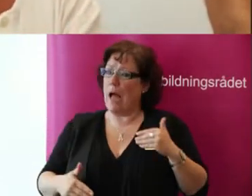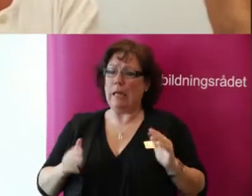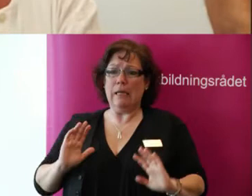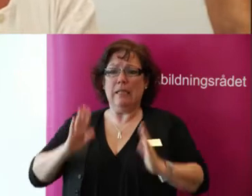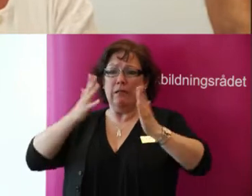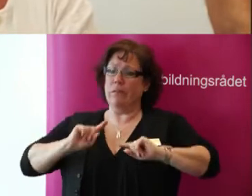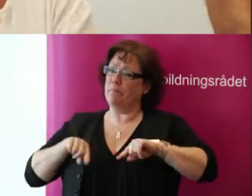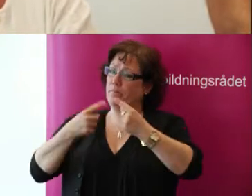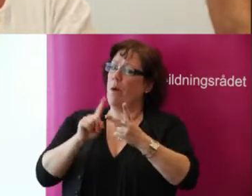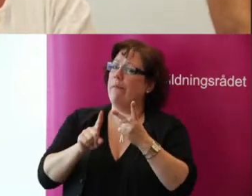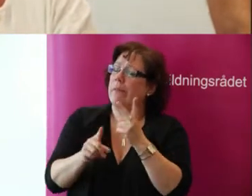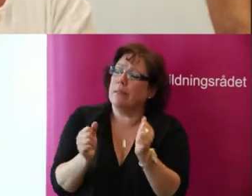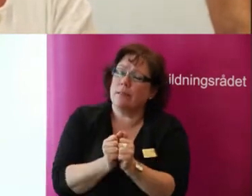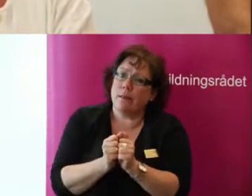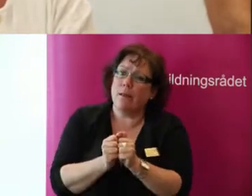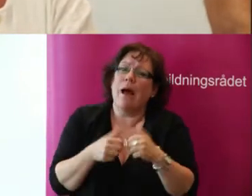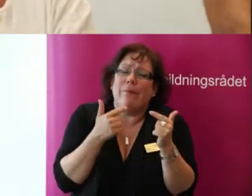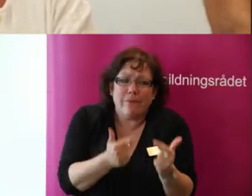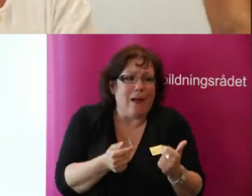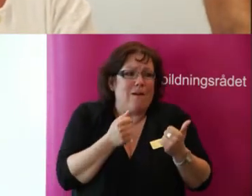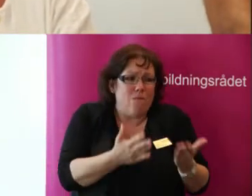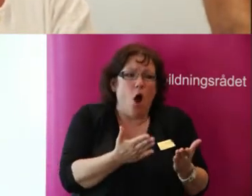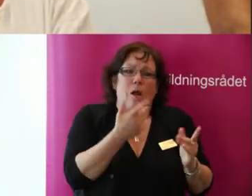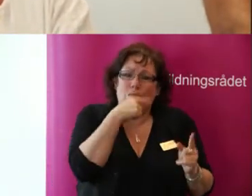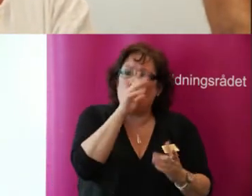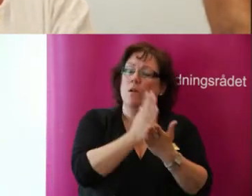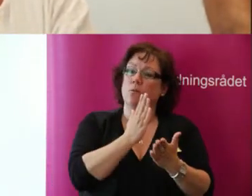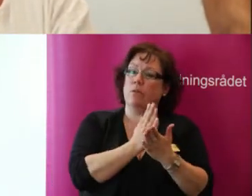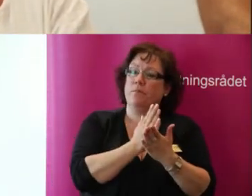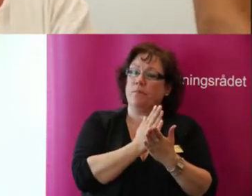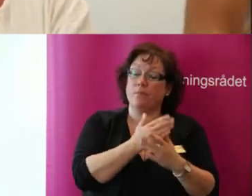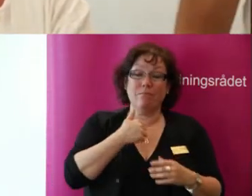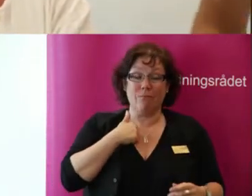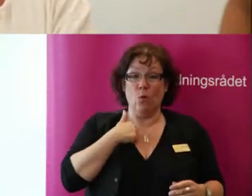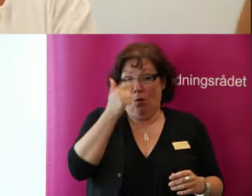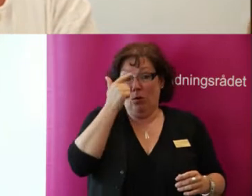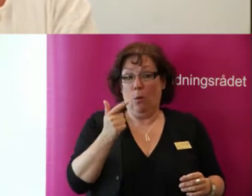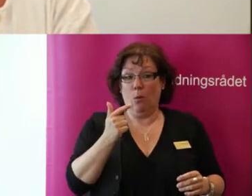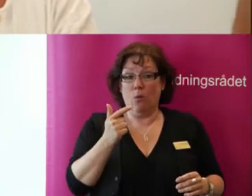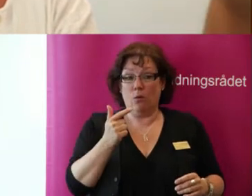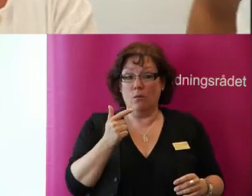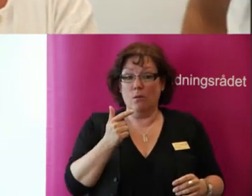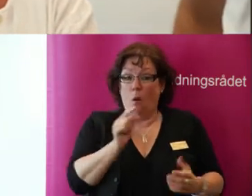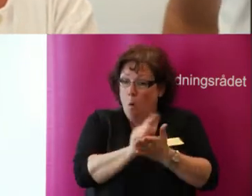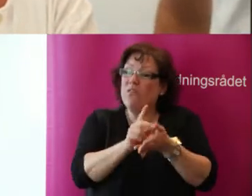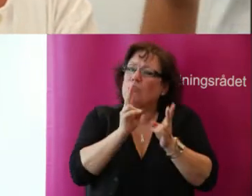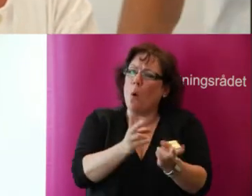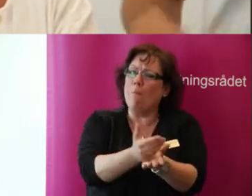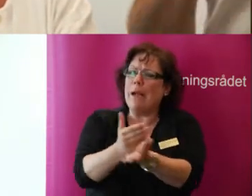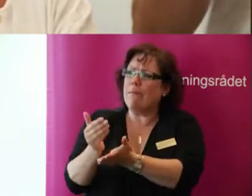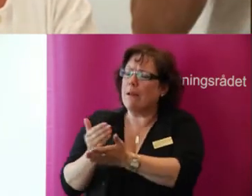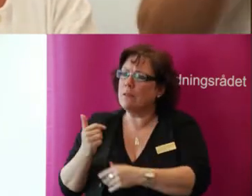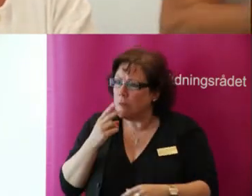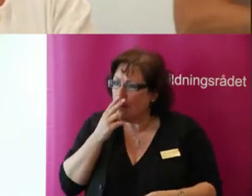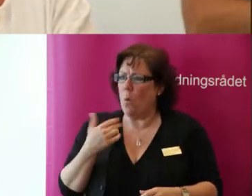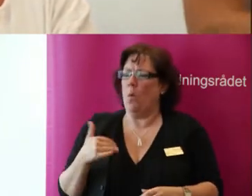har gått vidare på ett helt annat sätt. Och det är tack vare folkhögskolan. Och jag tror att det blir ju ofta sådär att man säger sådana här berättelser. Men jag tror att det